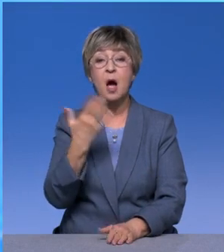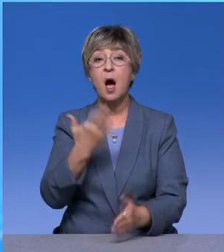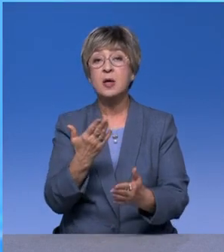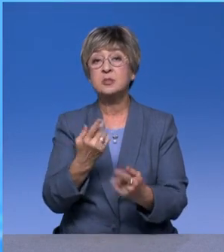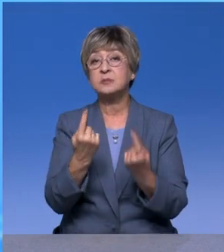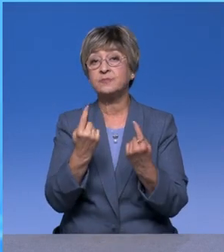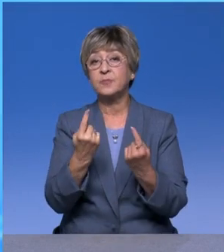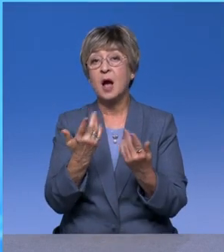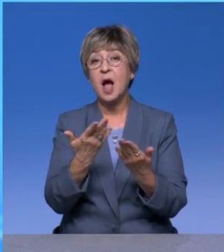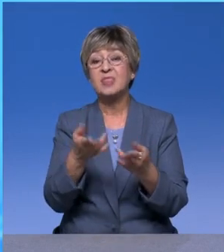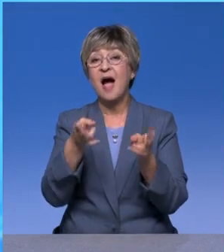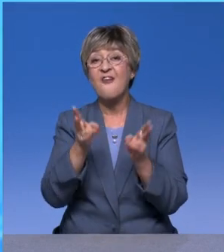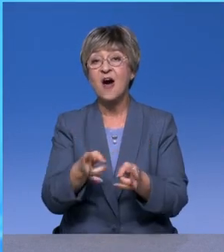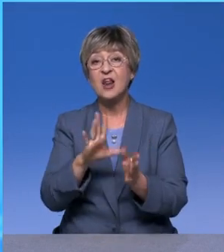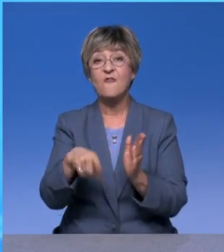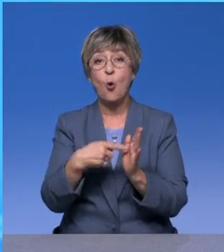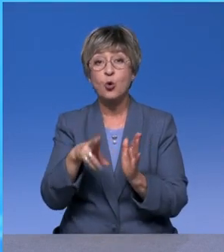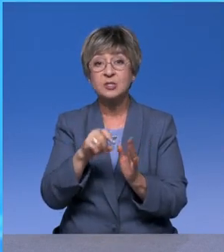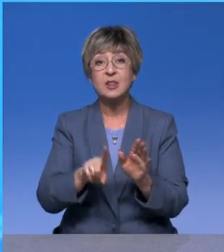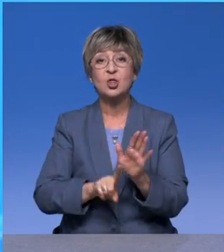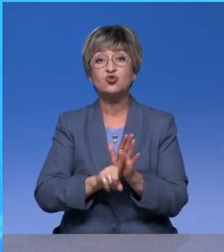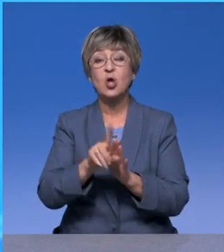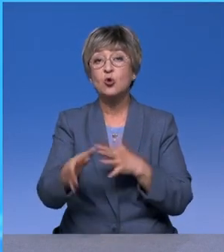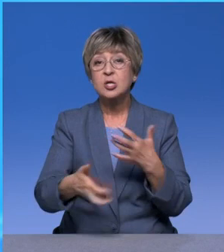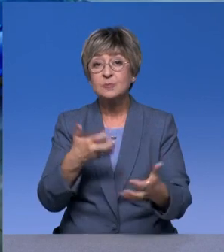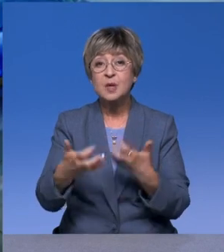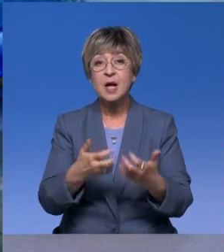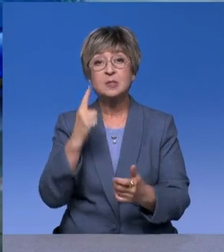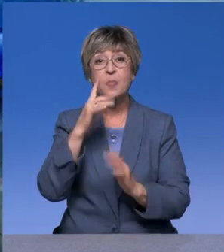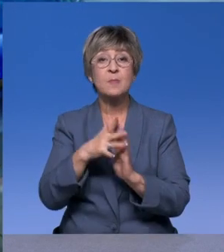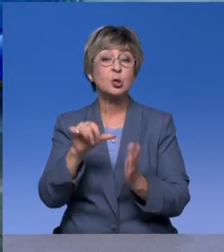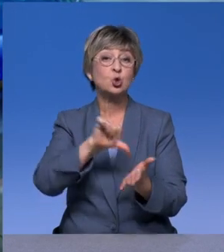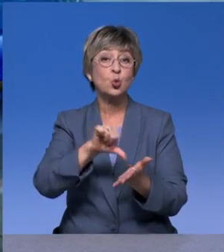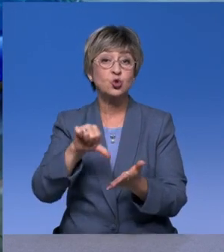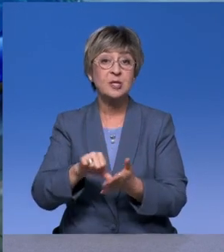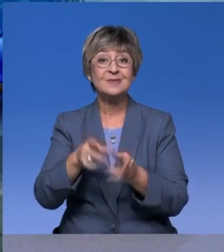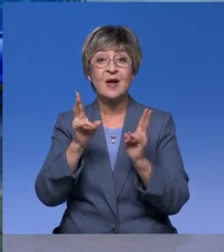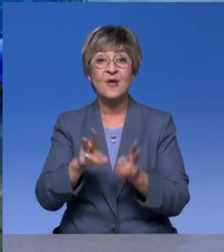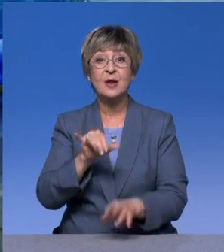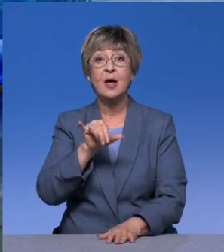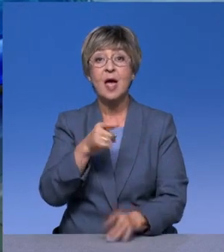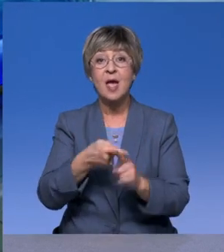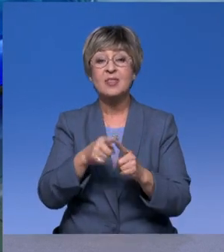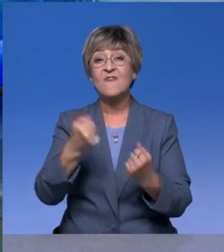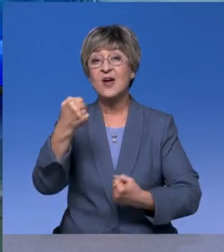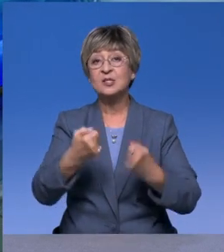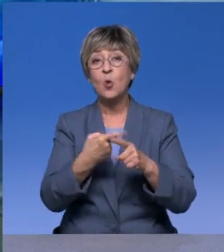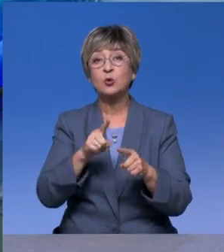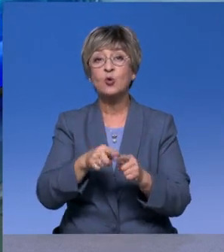в городе, начинают разбираться и понимают, что участники этой аварии, как правило, водитель, у которого там 1000